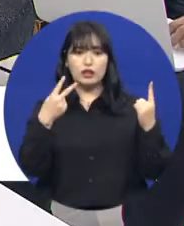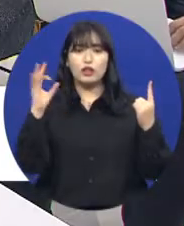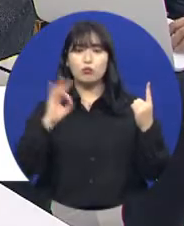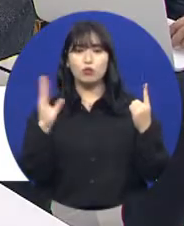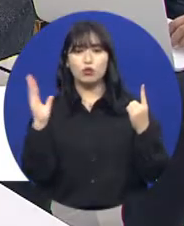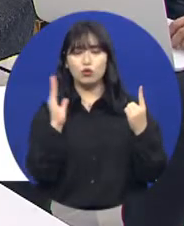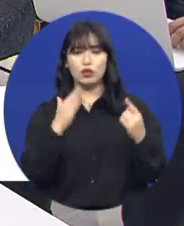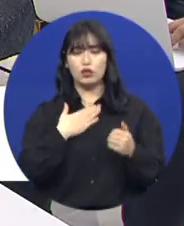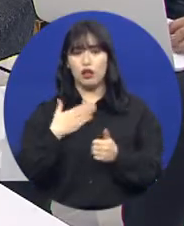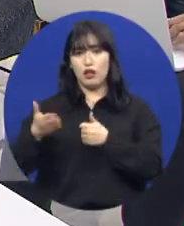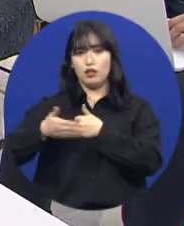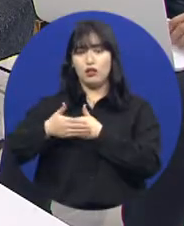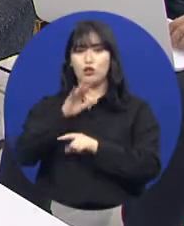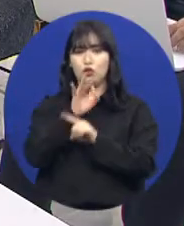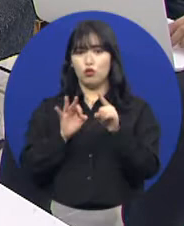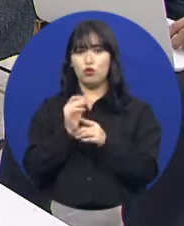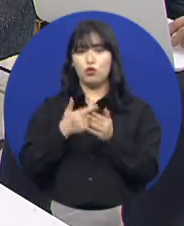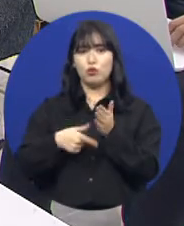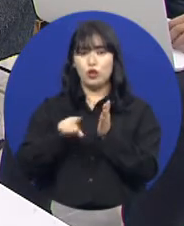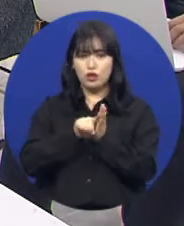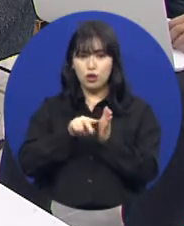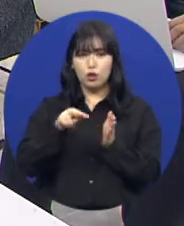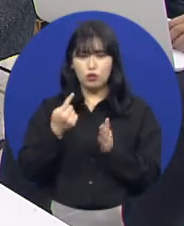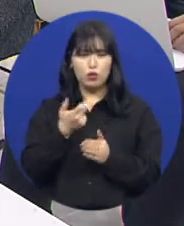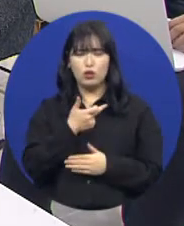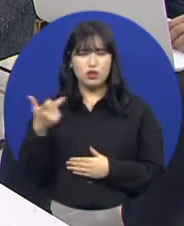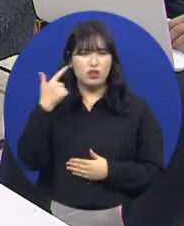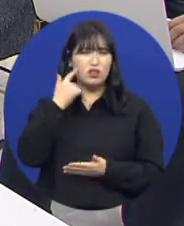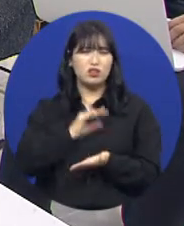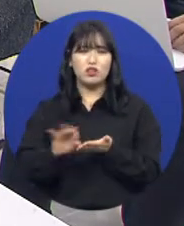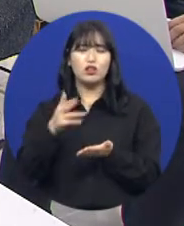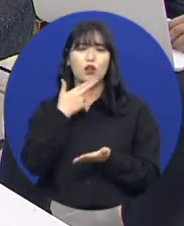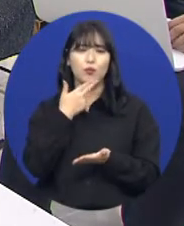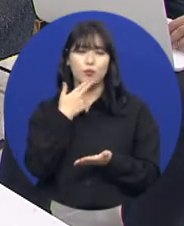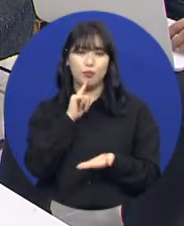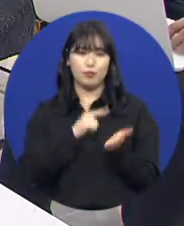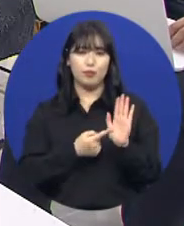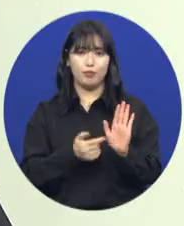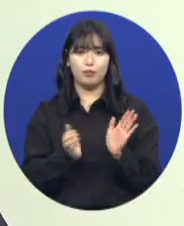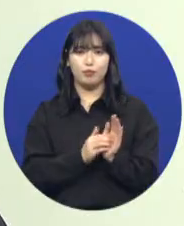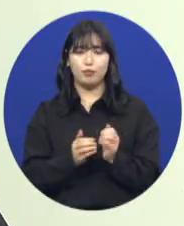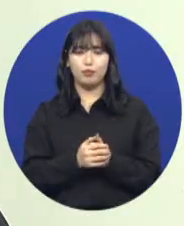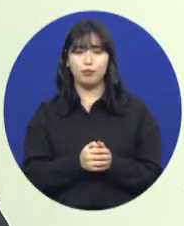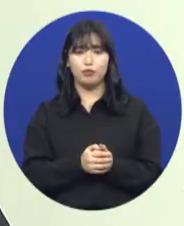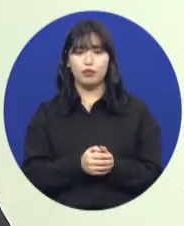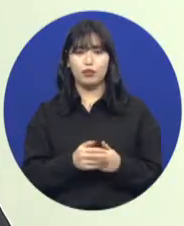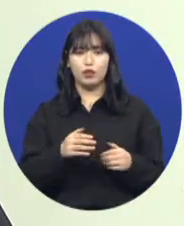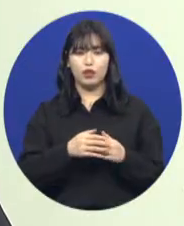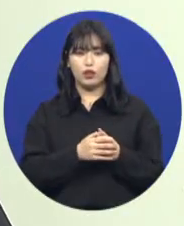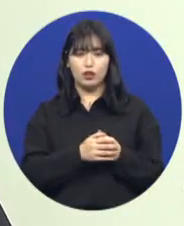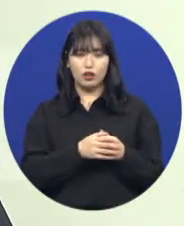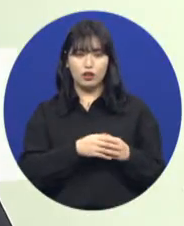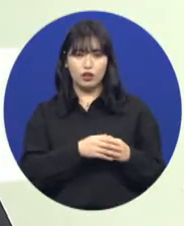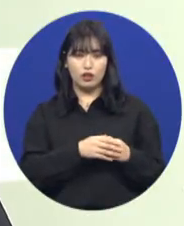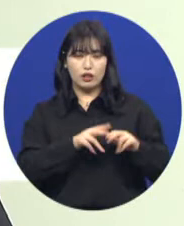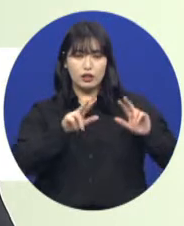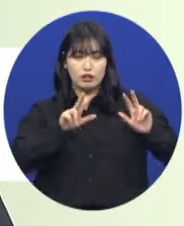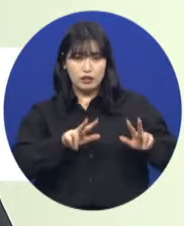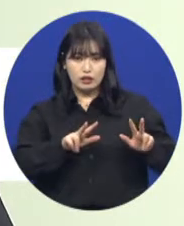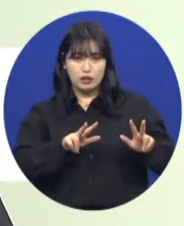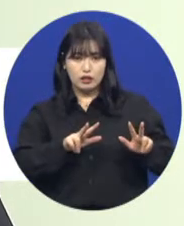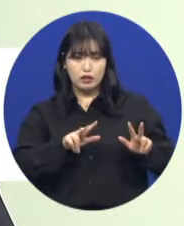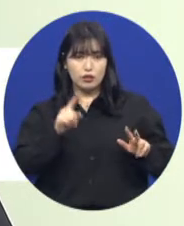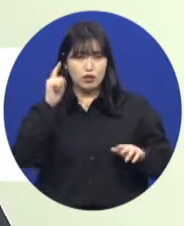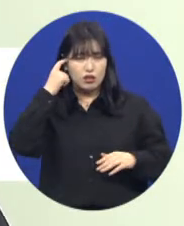있는 자신의 지지율에 대해서도 크게 신경 쓰지 않겠다고 밝혔습니다. 출마를 하는 지금의